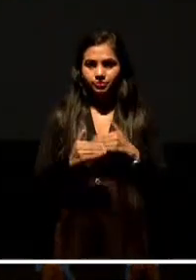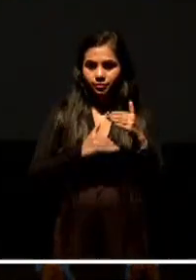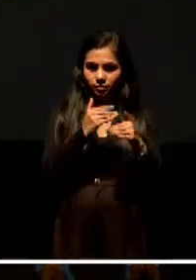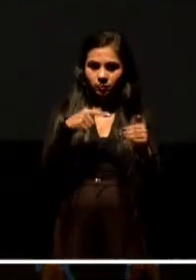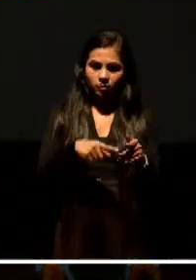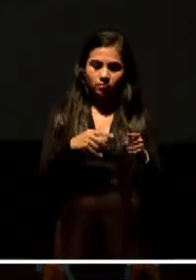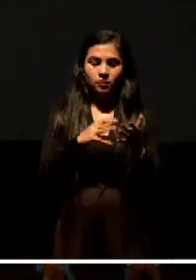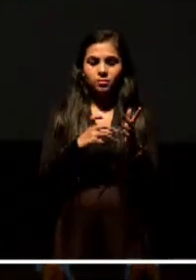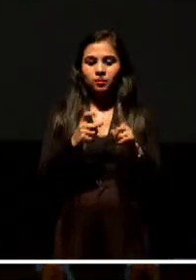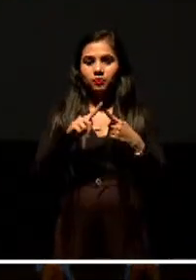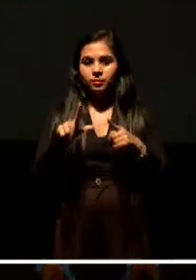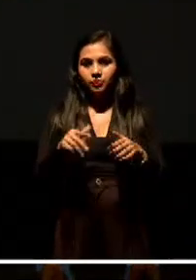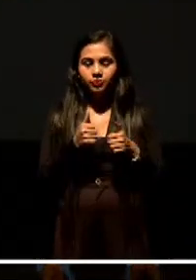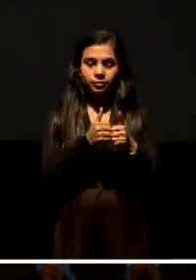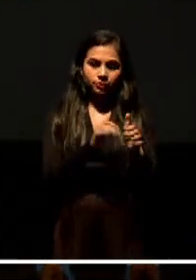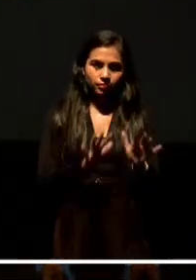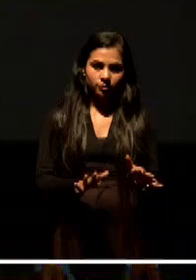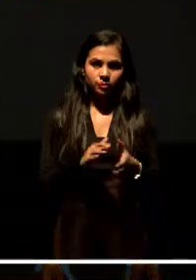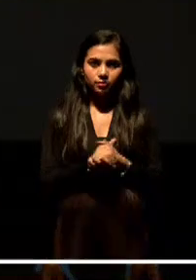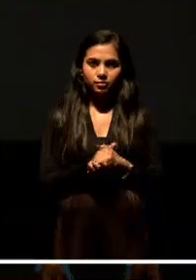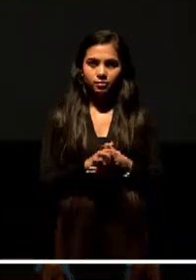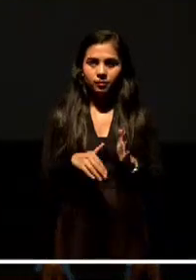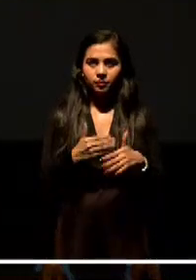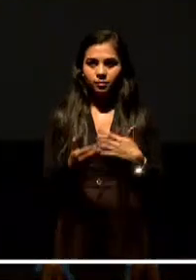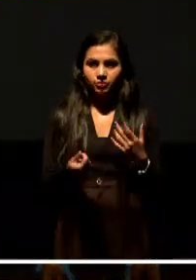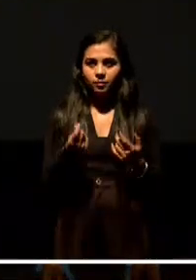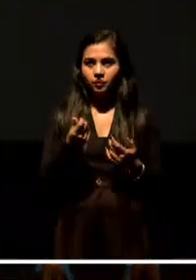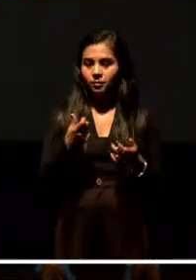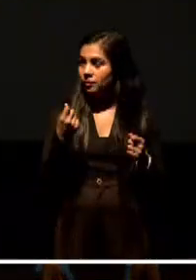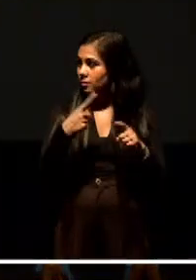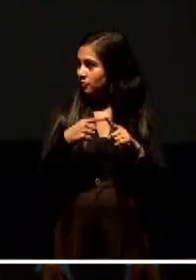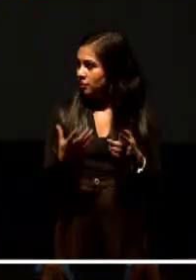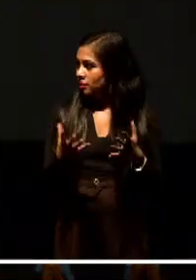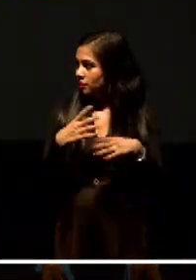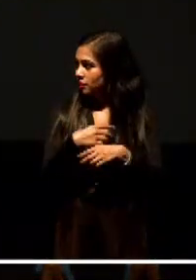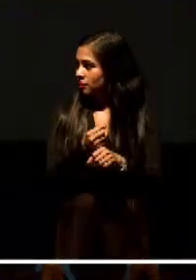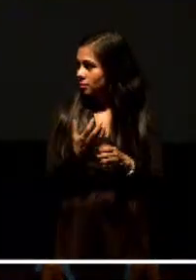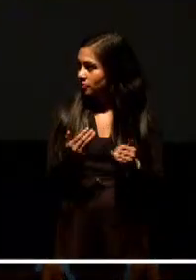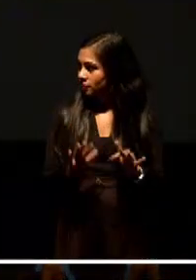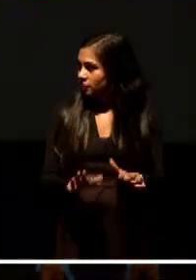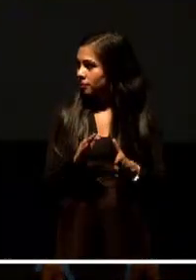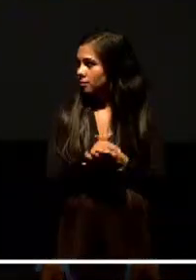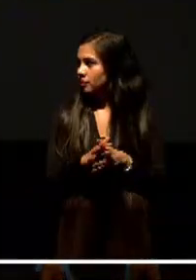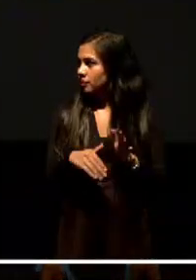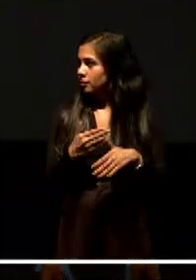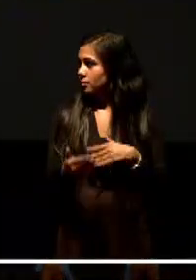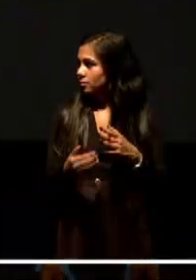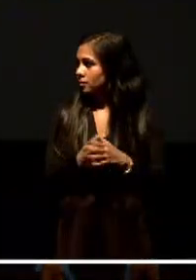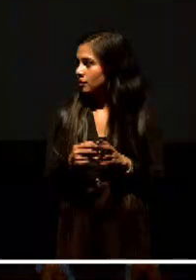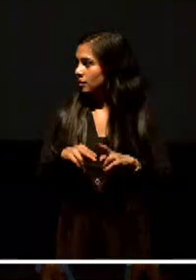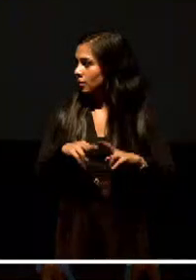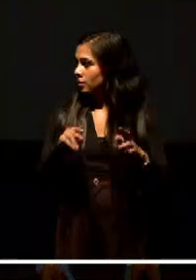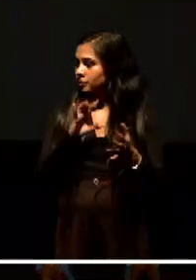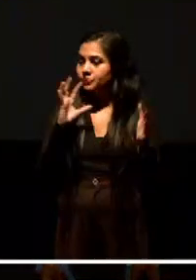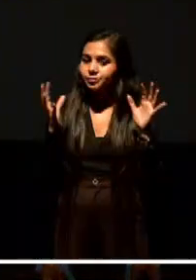को फॉलो कीजिए। तभी हम लोग इसको कॉस्ट इफेक्टिव बना सकेंगे, इसको इकोनॉमिकली वायबल बना सकेंगे, पूरे विश्व में